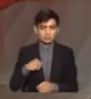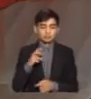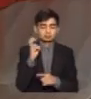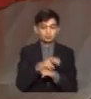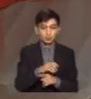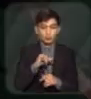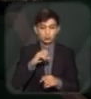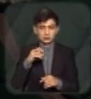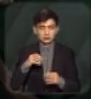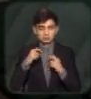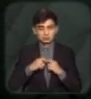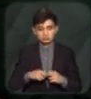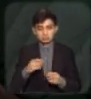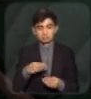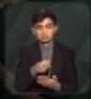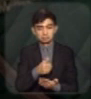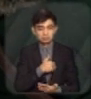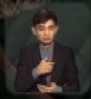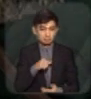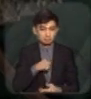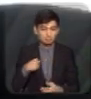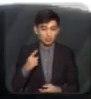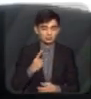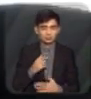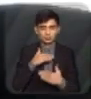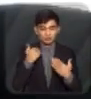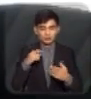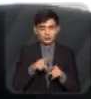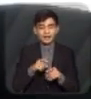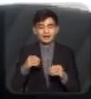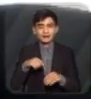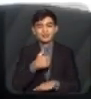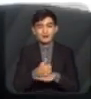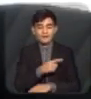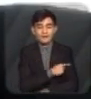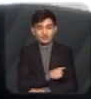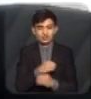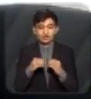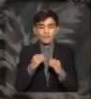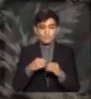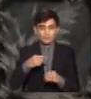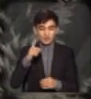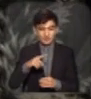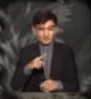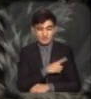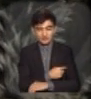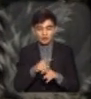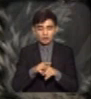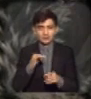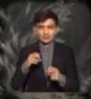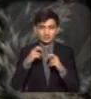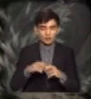пошла, сделала УЗИ. Заместитель главного врача 10-й поликлиники заявляет, что с сотрудниками и пациентами